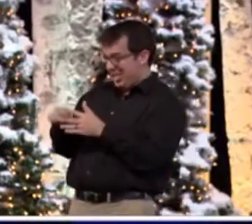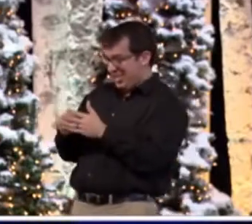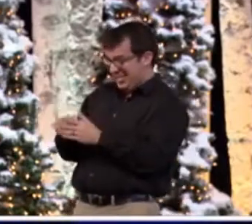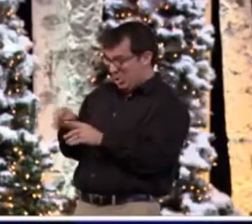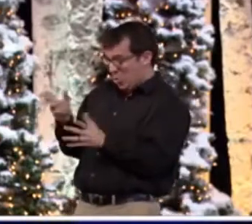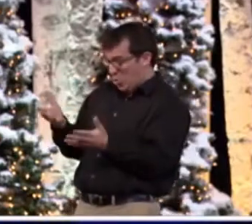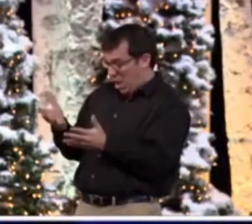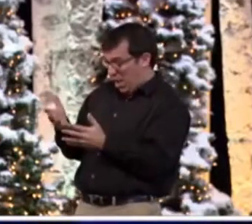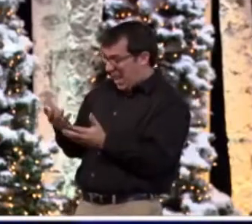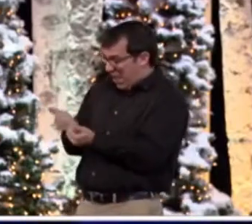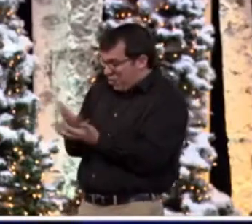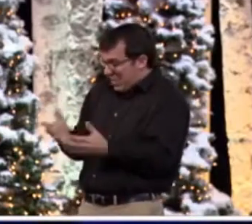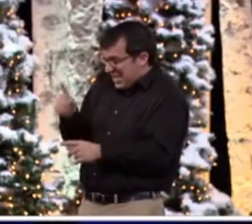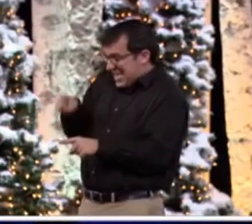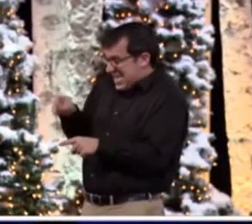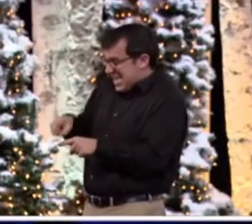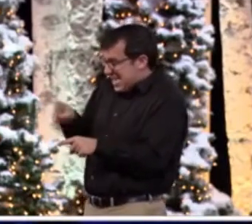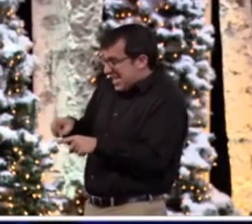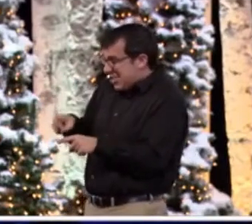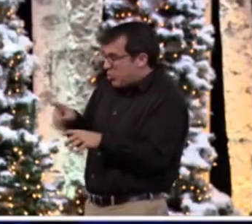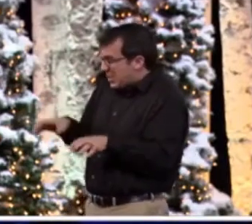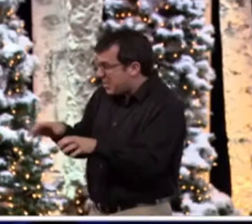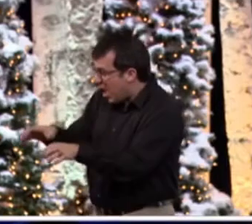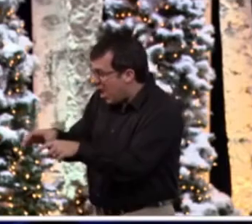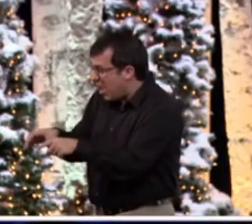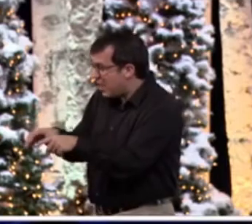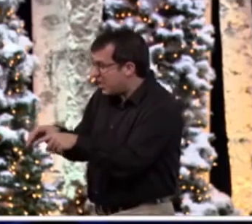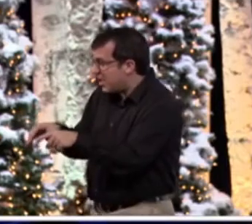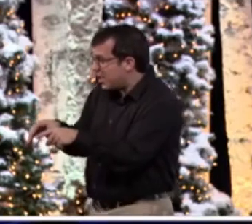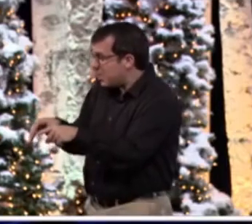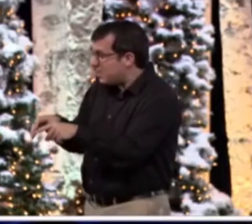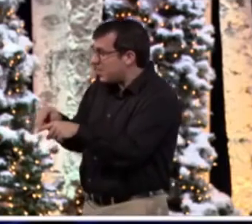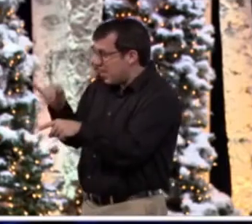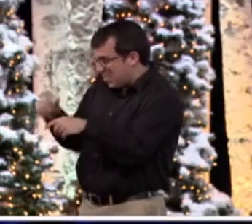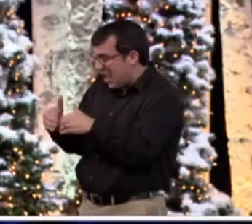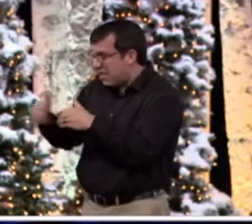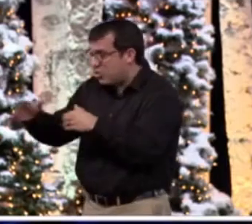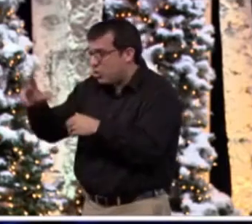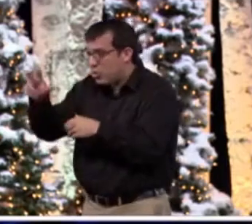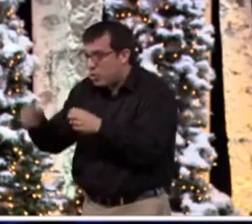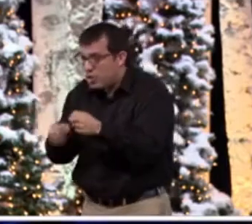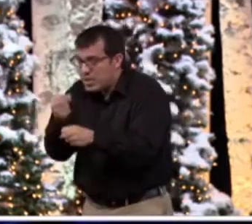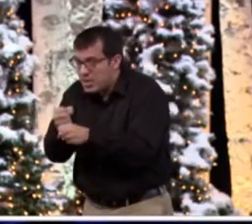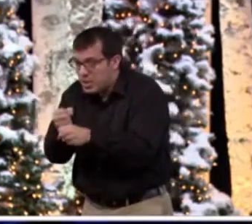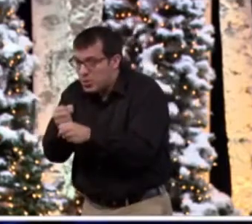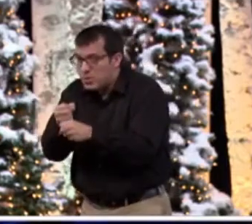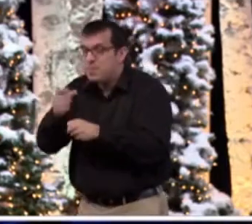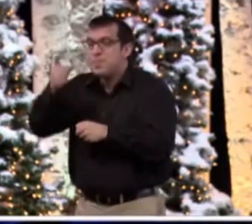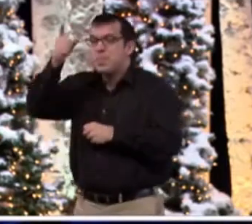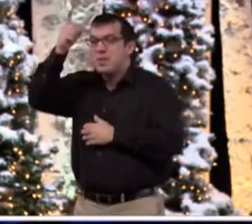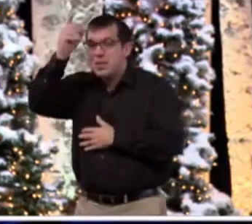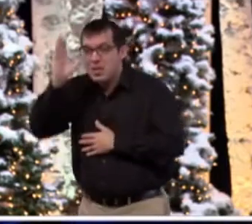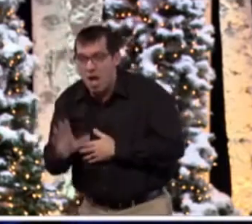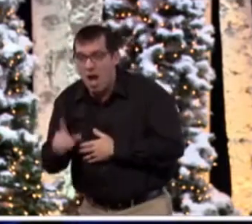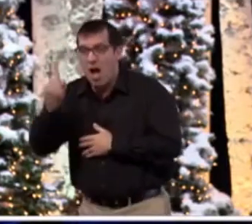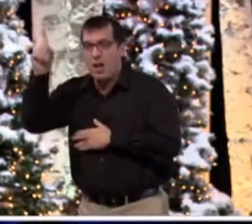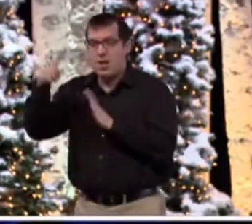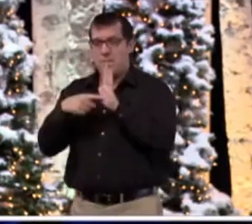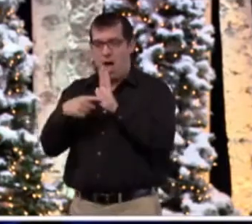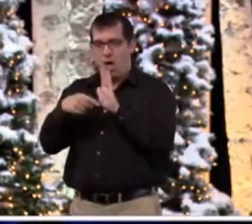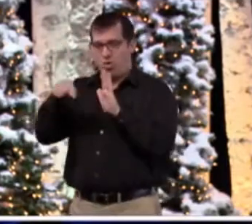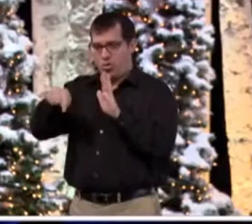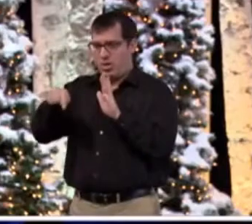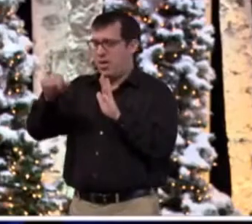यही 300 वर्षको अवधिमा नै गरिएका थिए। परमेश्वरले प्रेरित 2 अध्यायमा नै पेन्टिकोसको घटनामा